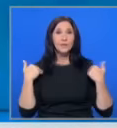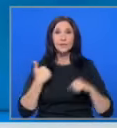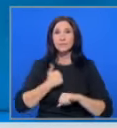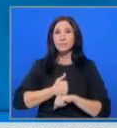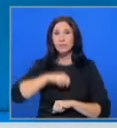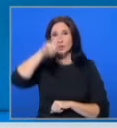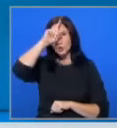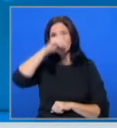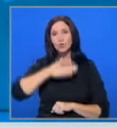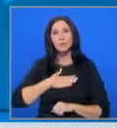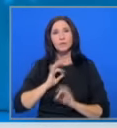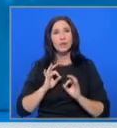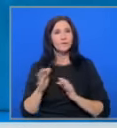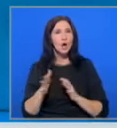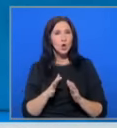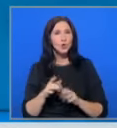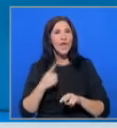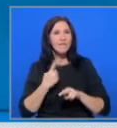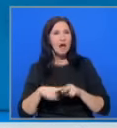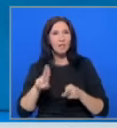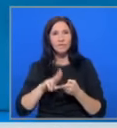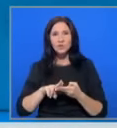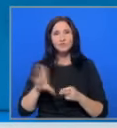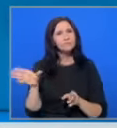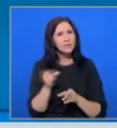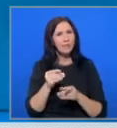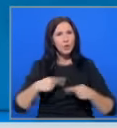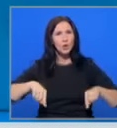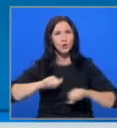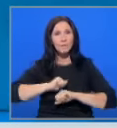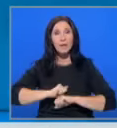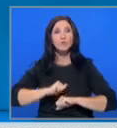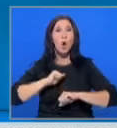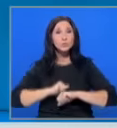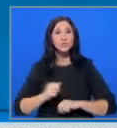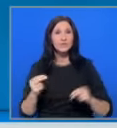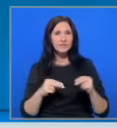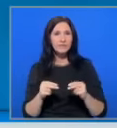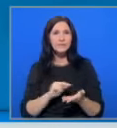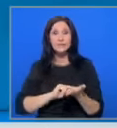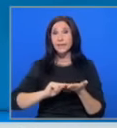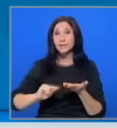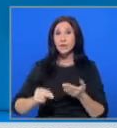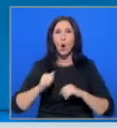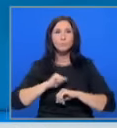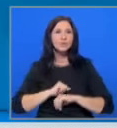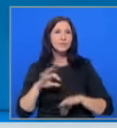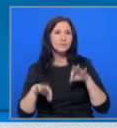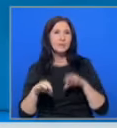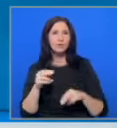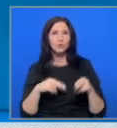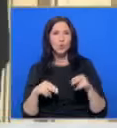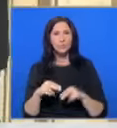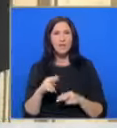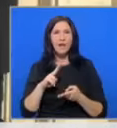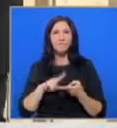Кандидатът за кмет на София от Има такъв народ Ивайло Вълчев заедно с районните кметови общински съветници се регистрираха в Общинската избирателна